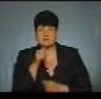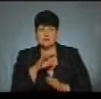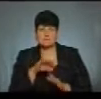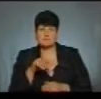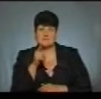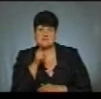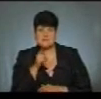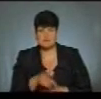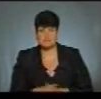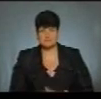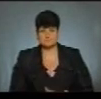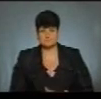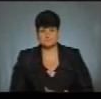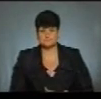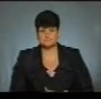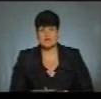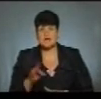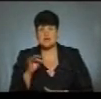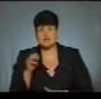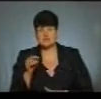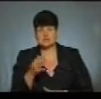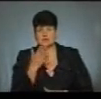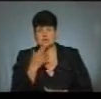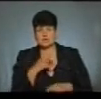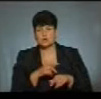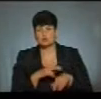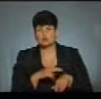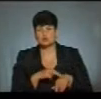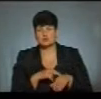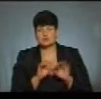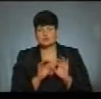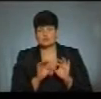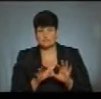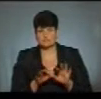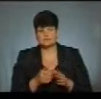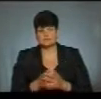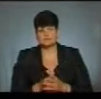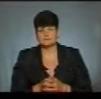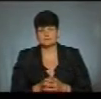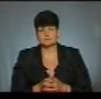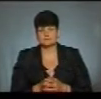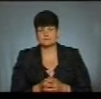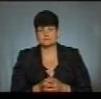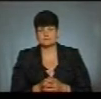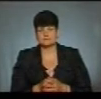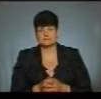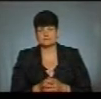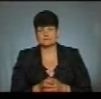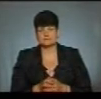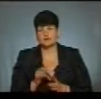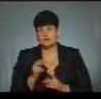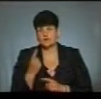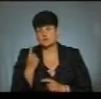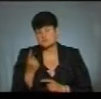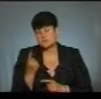післязавтра. Речник Нацполіції Сергій Крета розповів про версії слідства. Як одна із